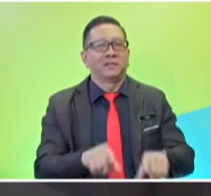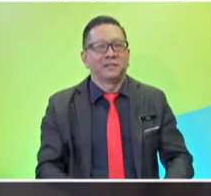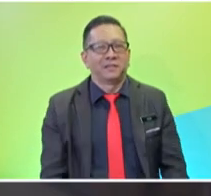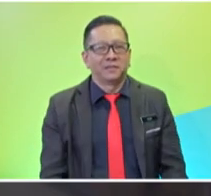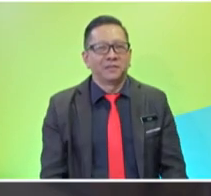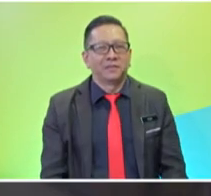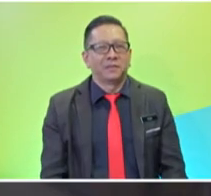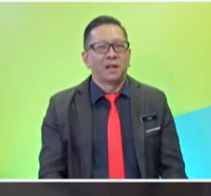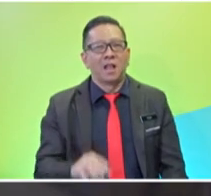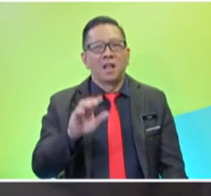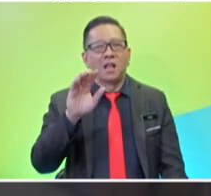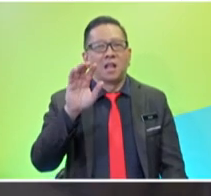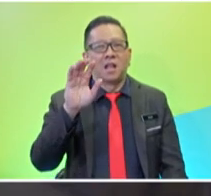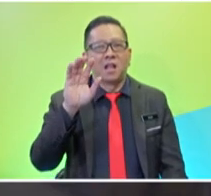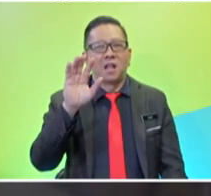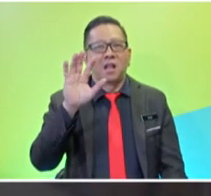56